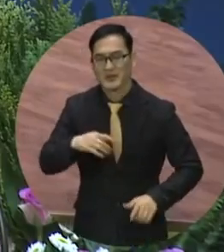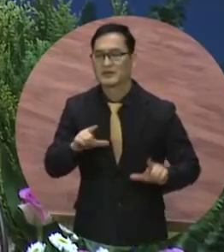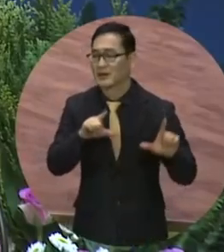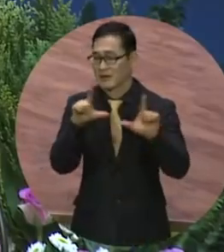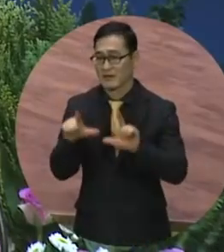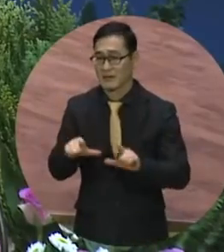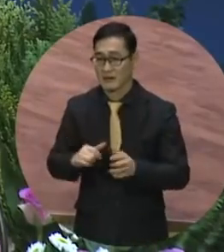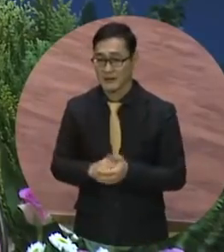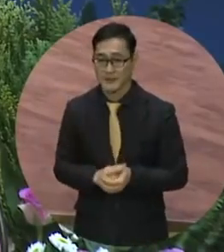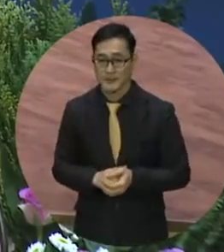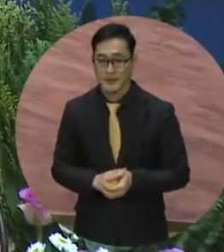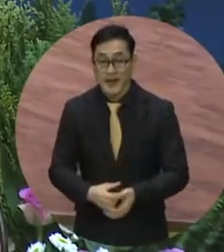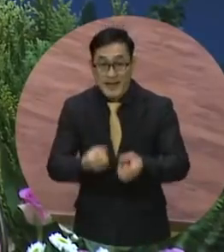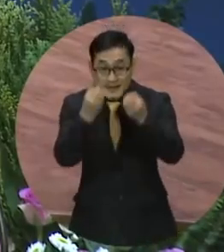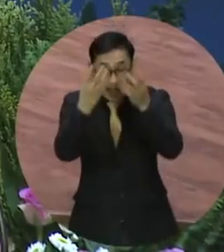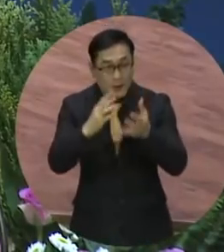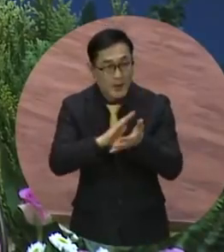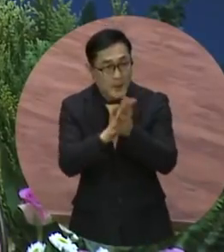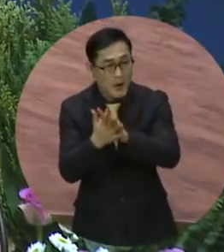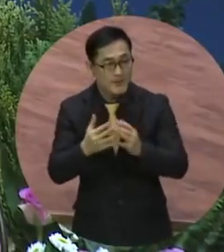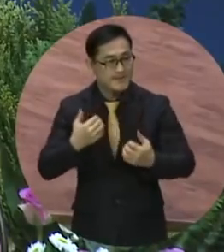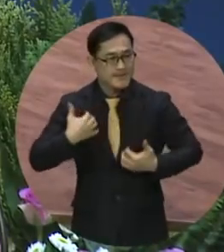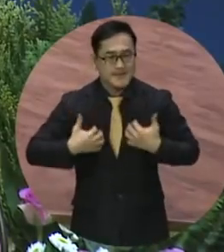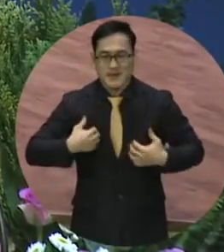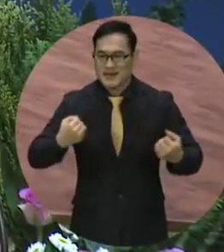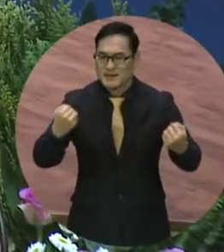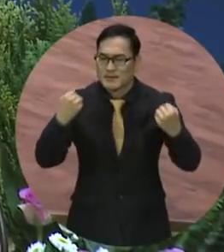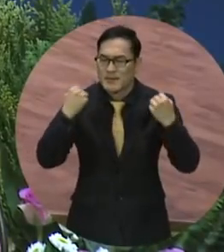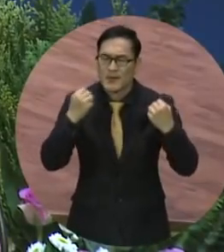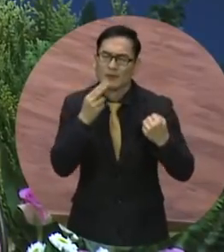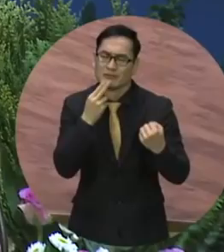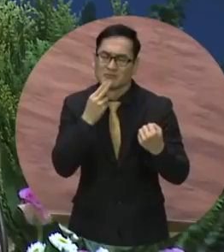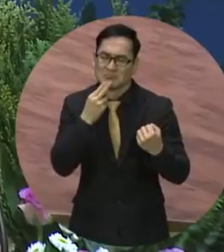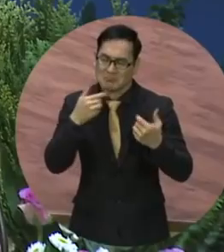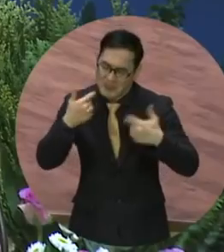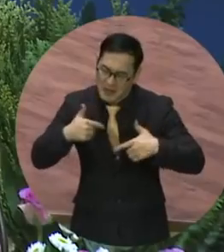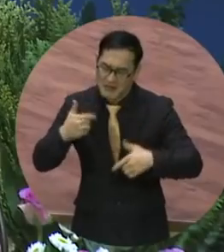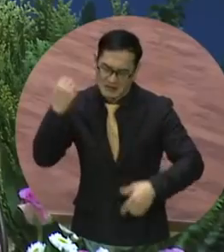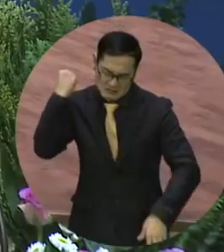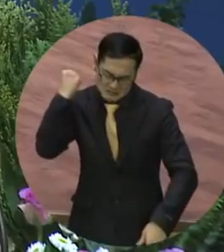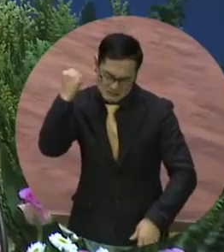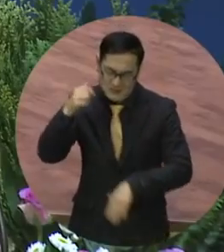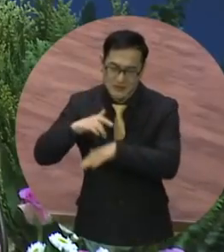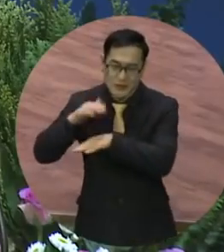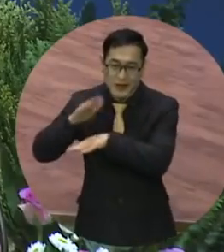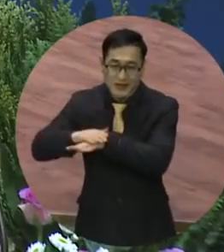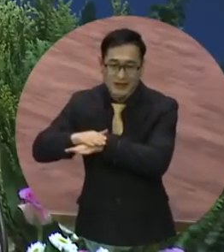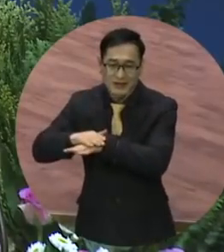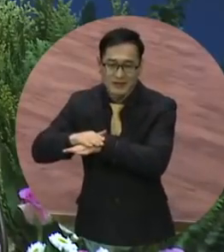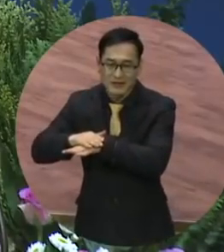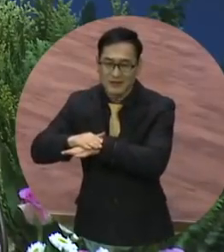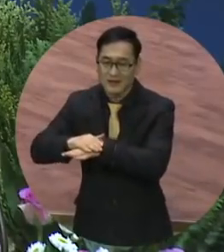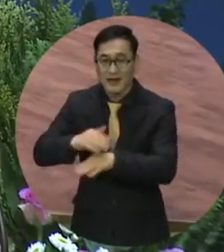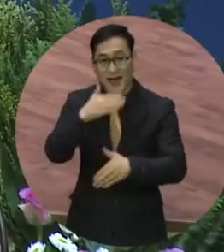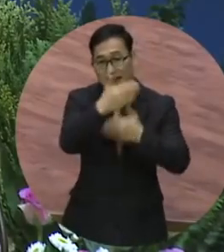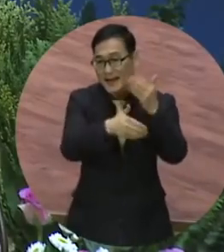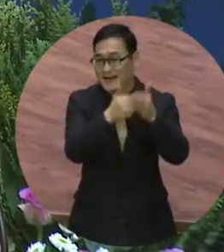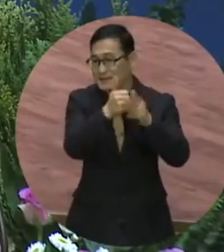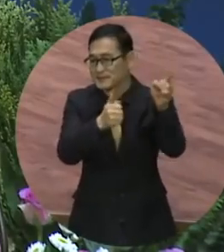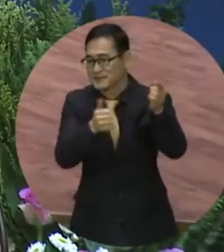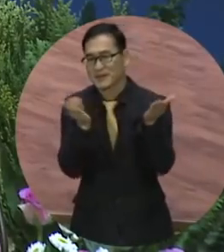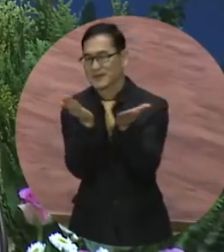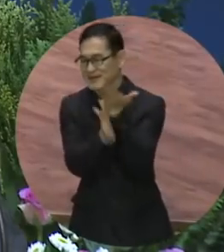무력한 삶은요, 하는 뜻이 아니에요. 하루하루가 날마다 새롭도다. 이전 것이 지나가지